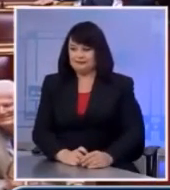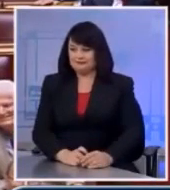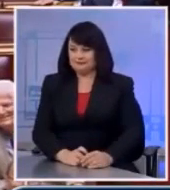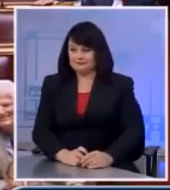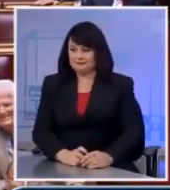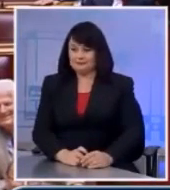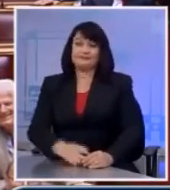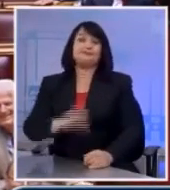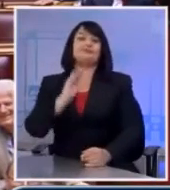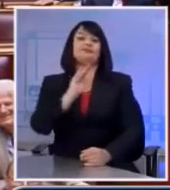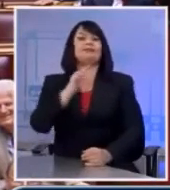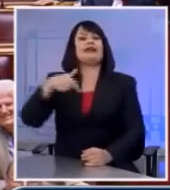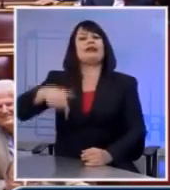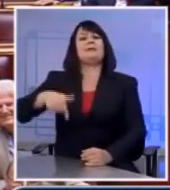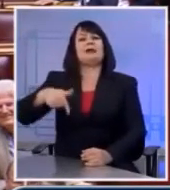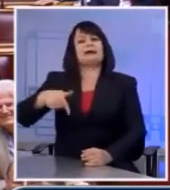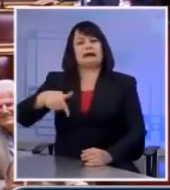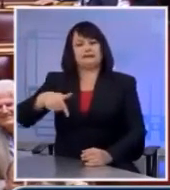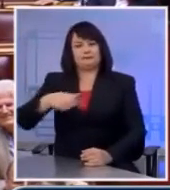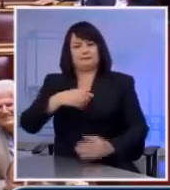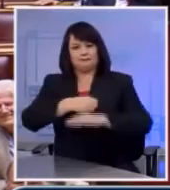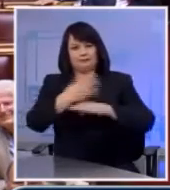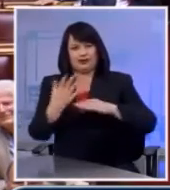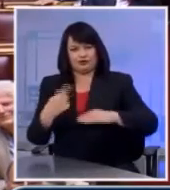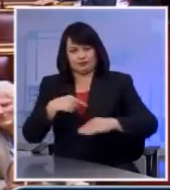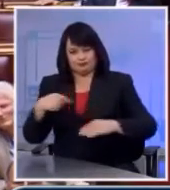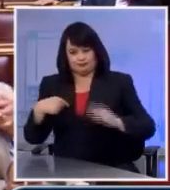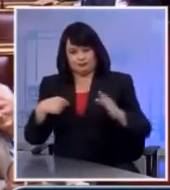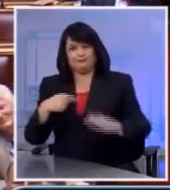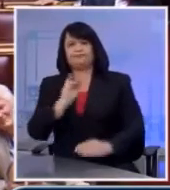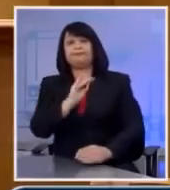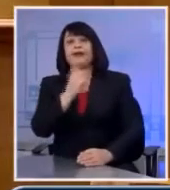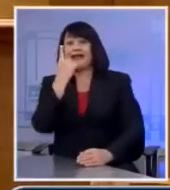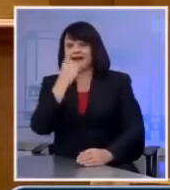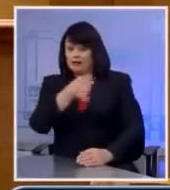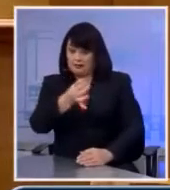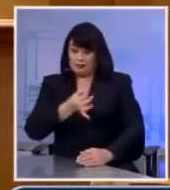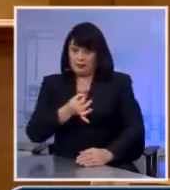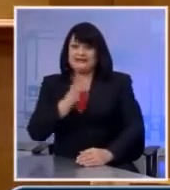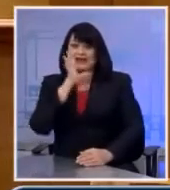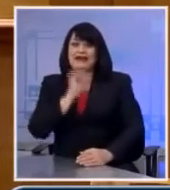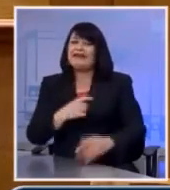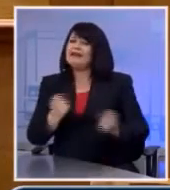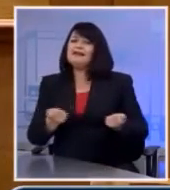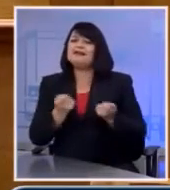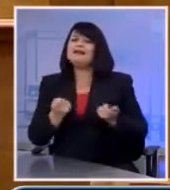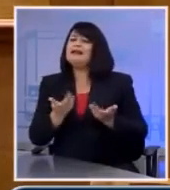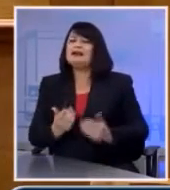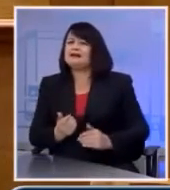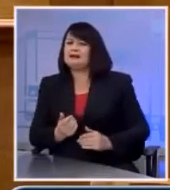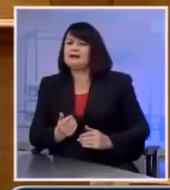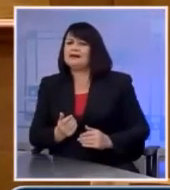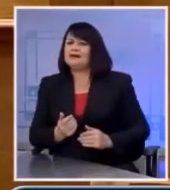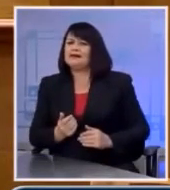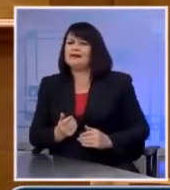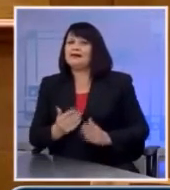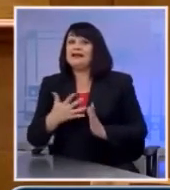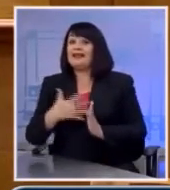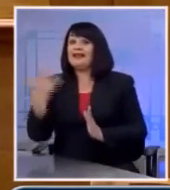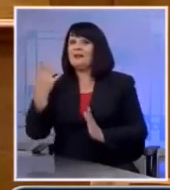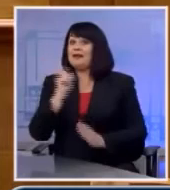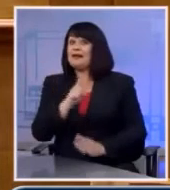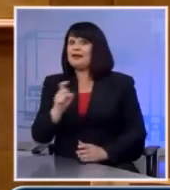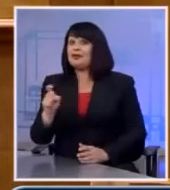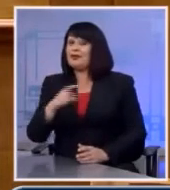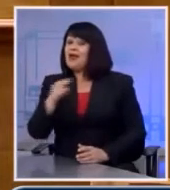Κυρία Γεννηματά, ένα πράγμα θέλω να μάθω αλήθεια. Θα μας πείτε αλήθεια, τι έγιναν αυτά τα 15